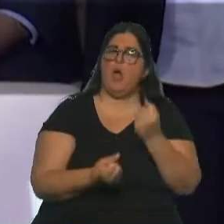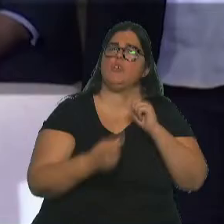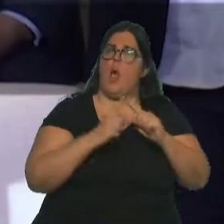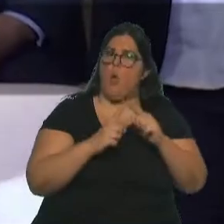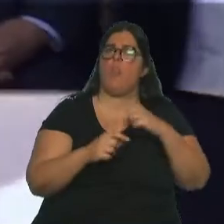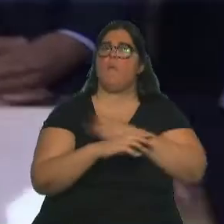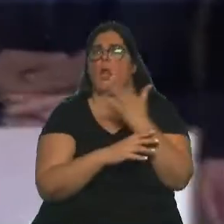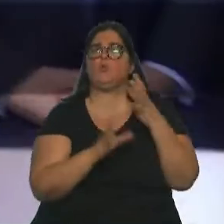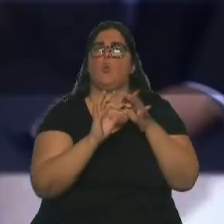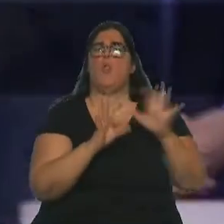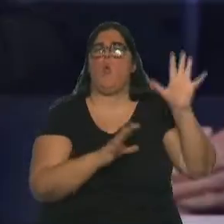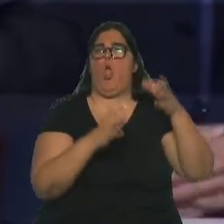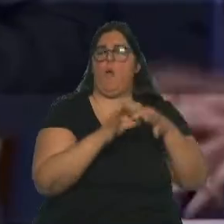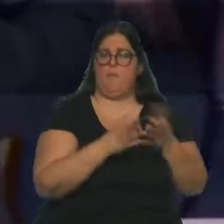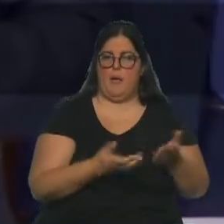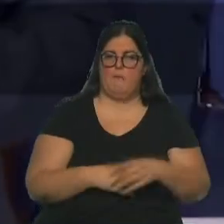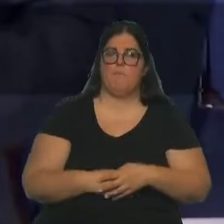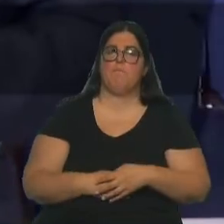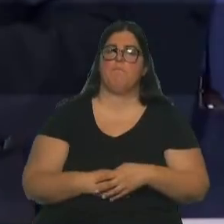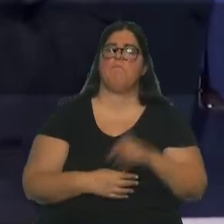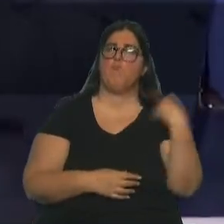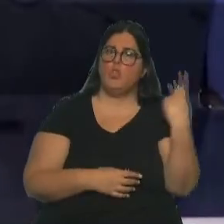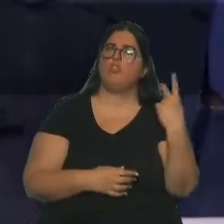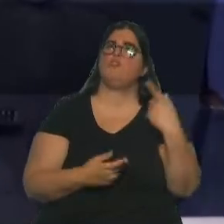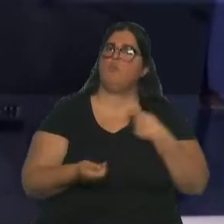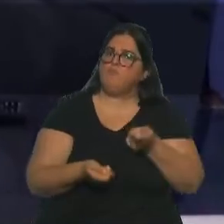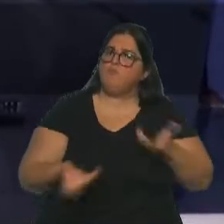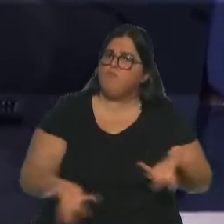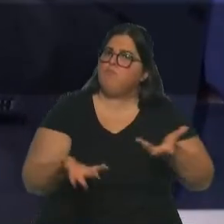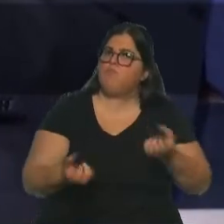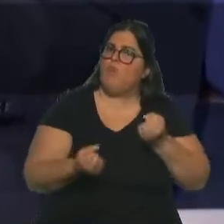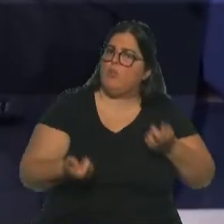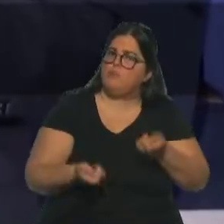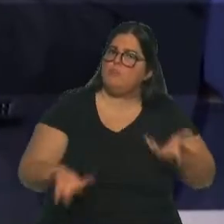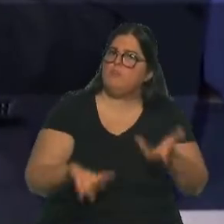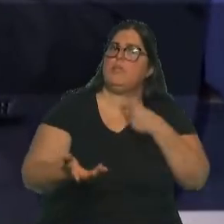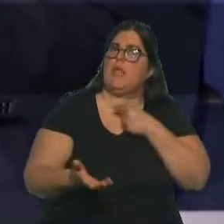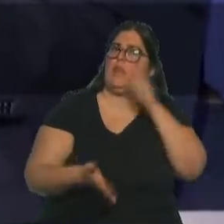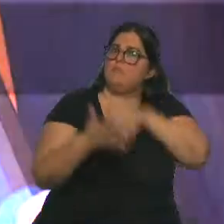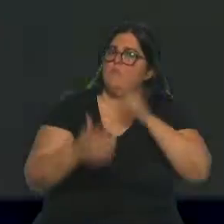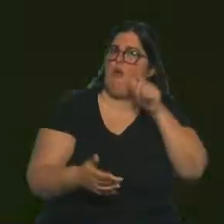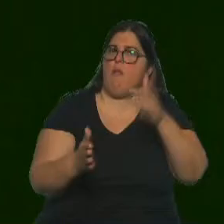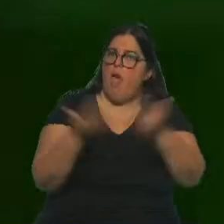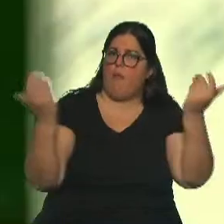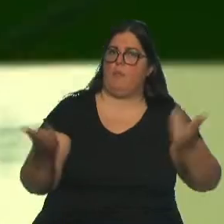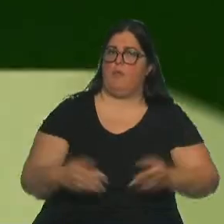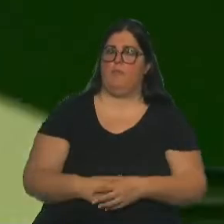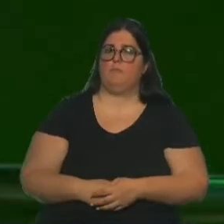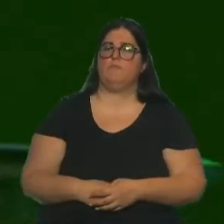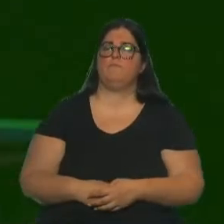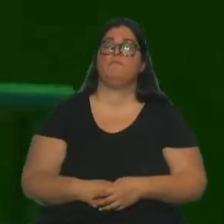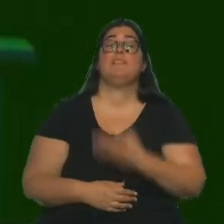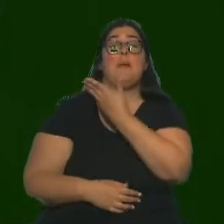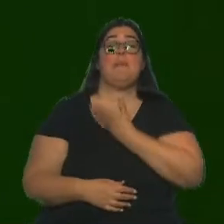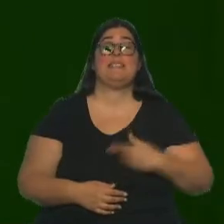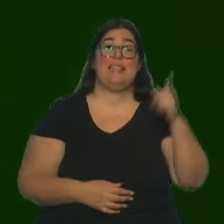EU-Mercosur-Abkommens. Wir setzen uns nachdrücklich dafür ein, dass das Abkommen nun zügig finalisiert wird. El presidente